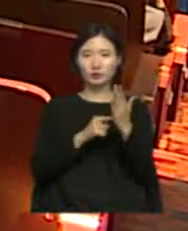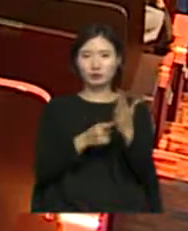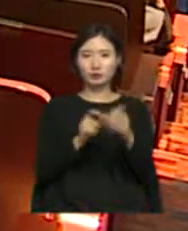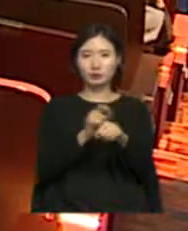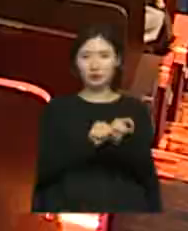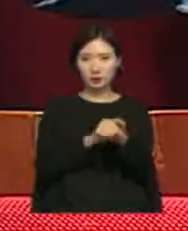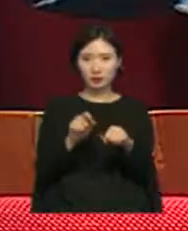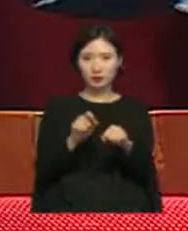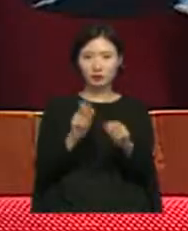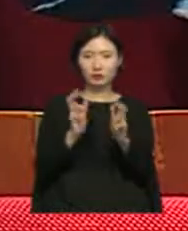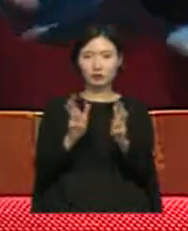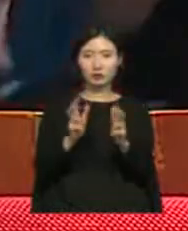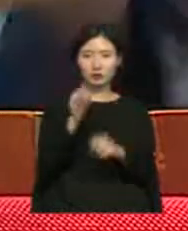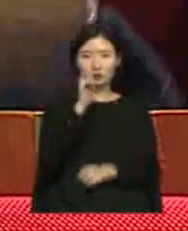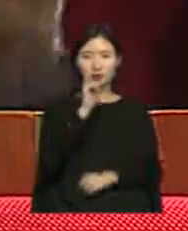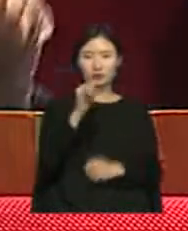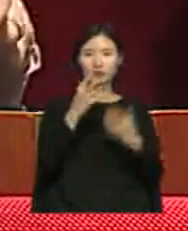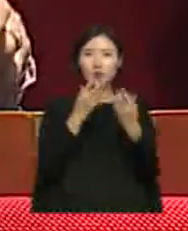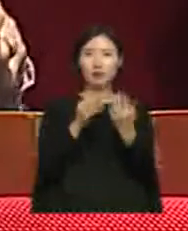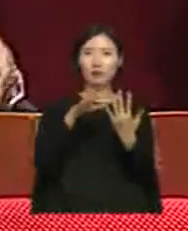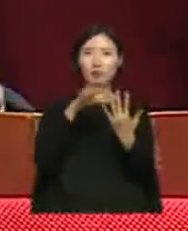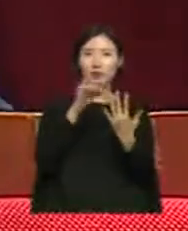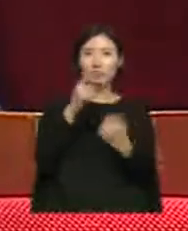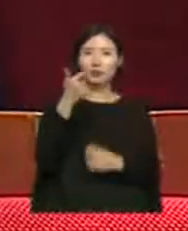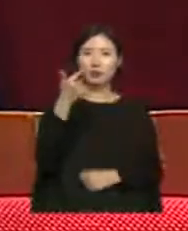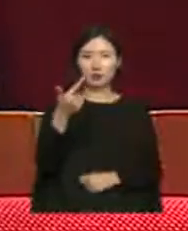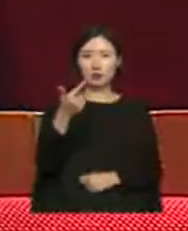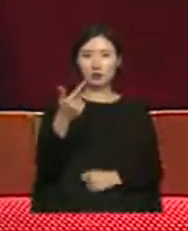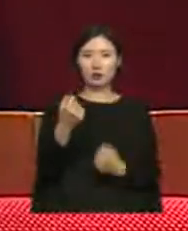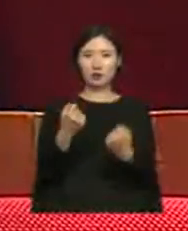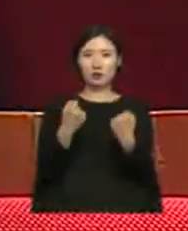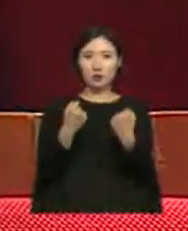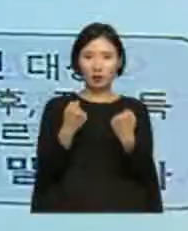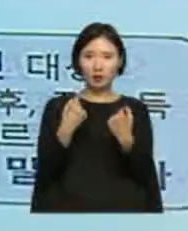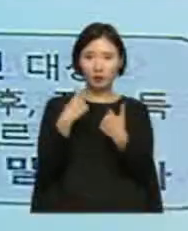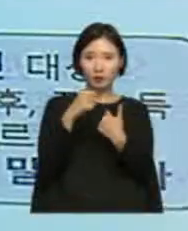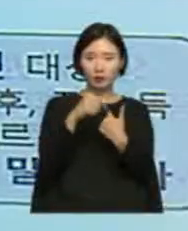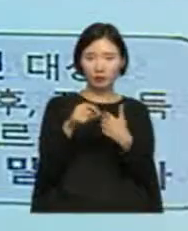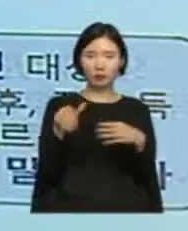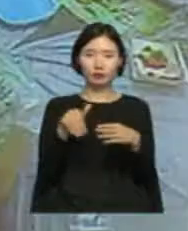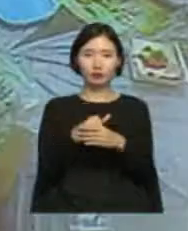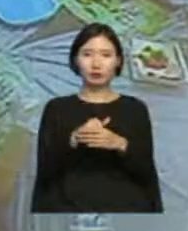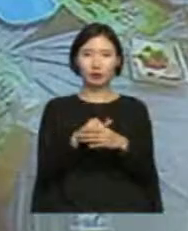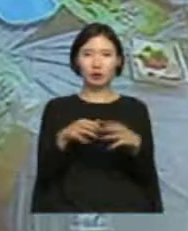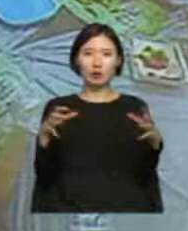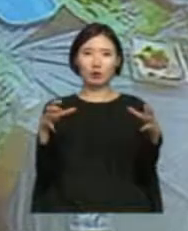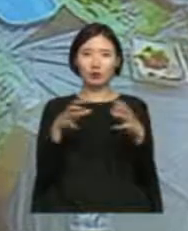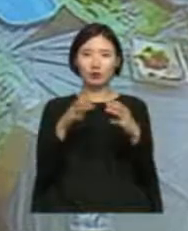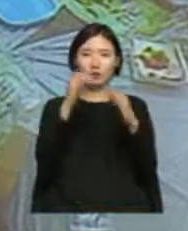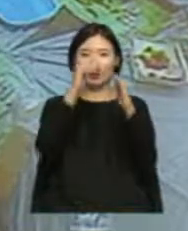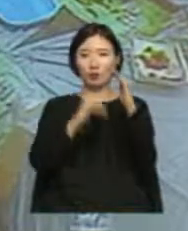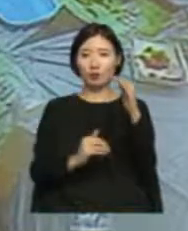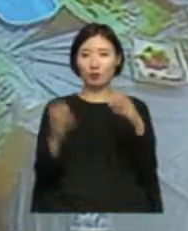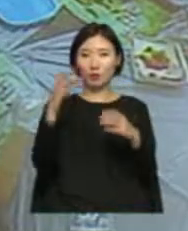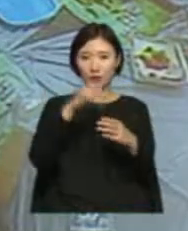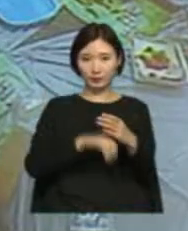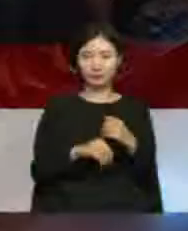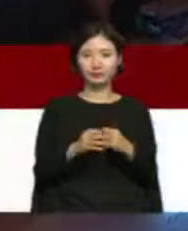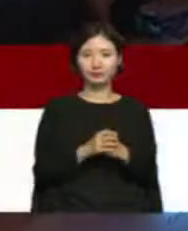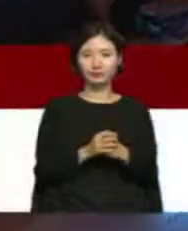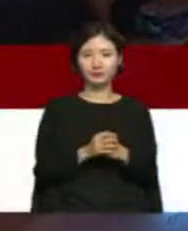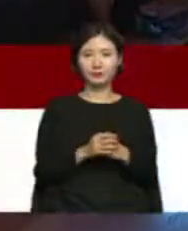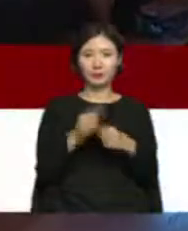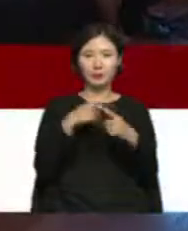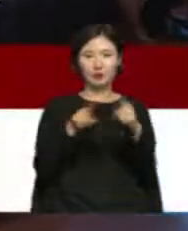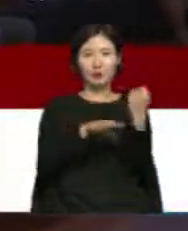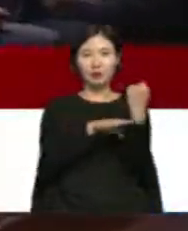특화 사업 중 우수 사례로 뽑힌 6개엔 건강과 교육, 문화를 아우르는 내용이 담겼습니다.